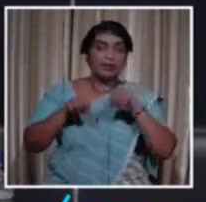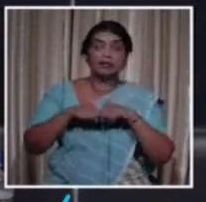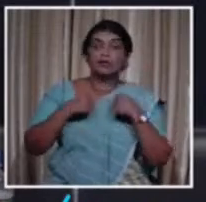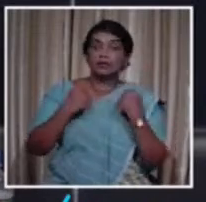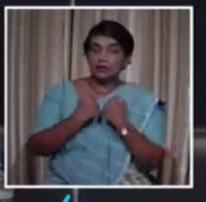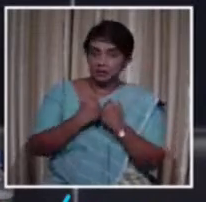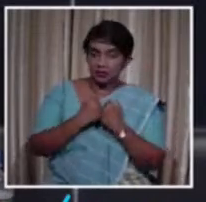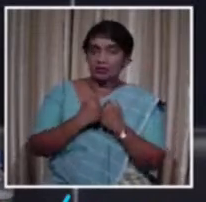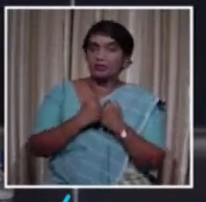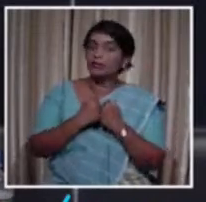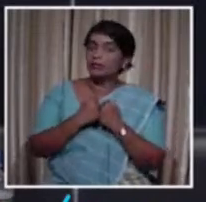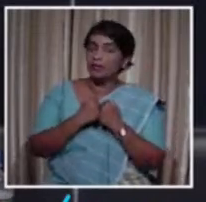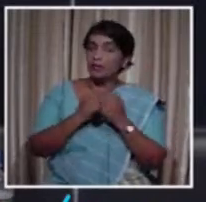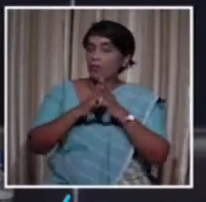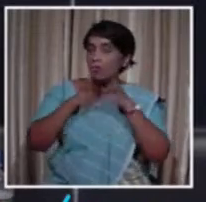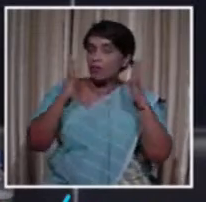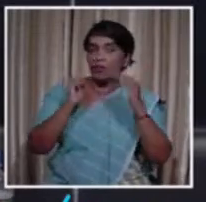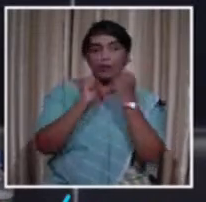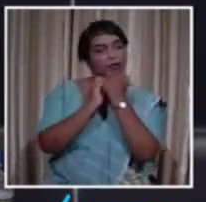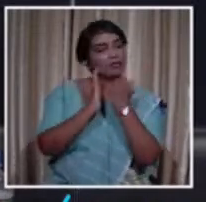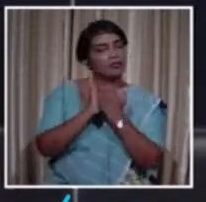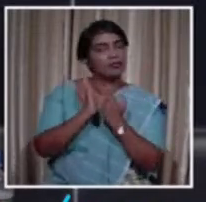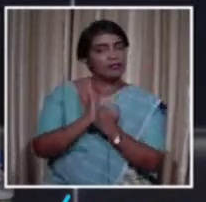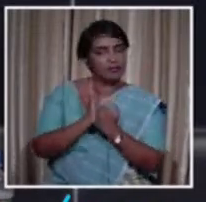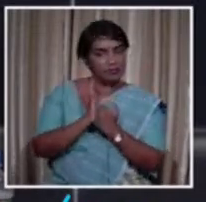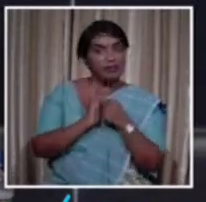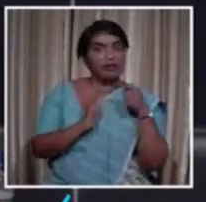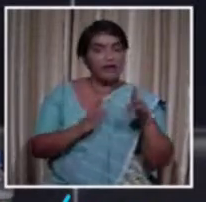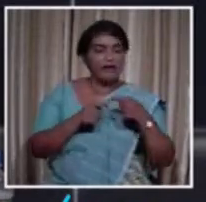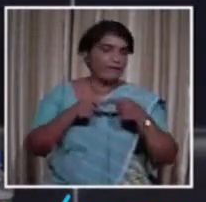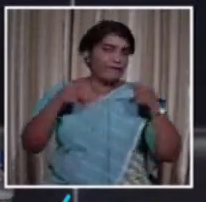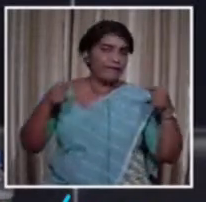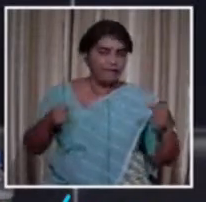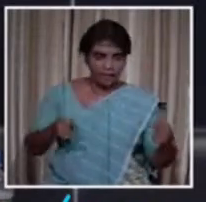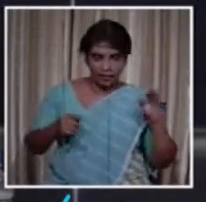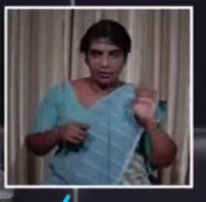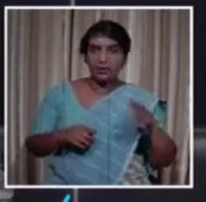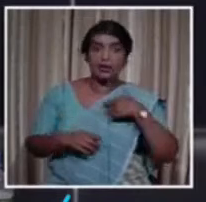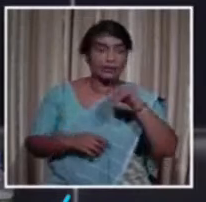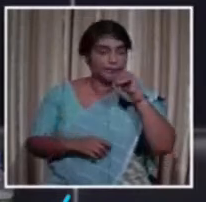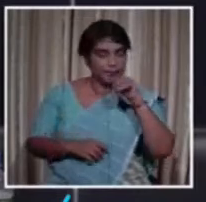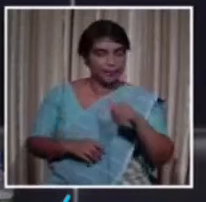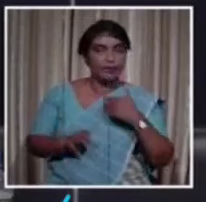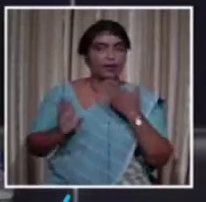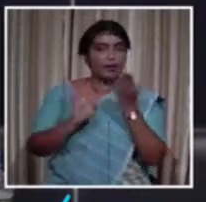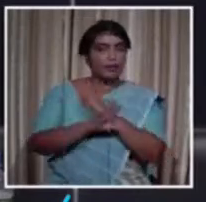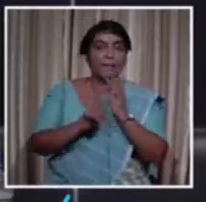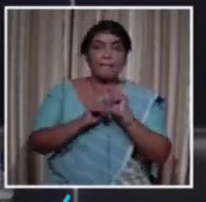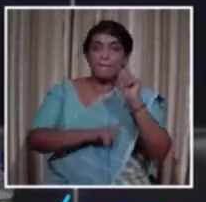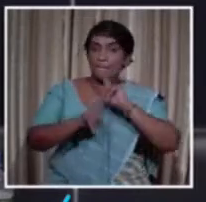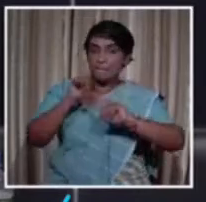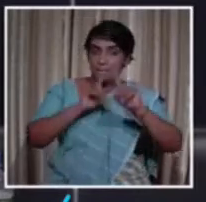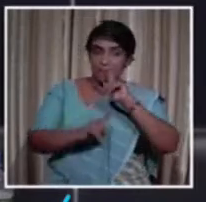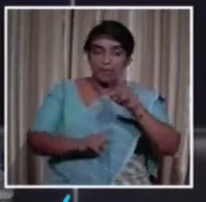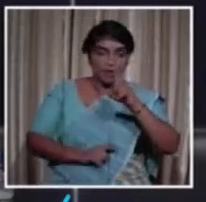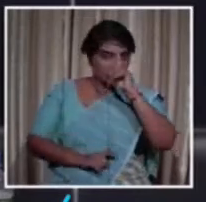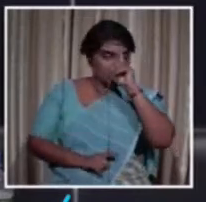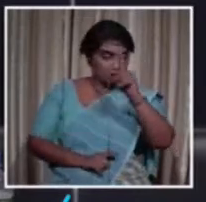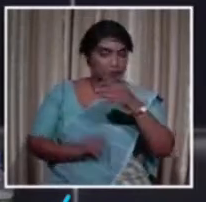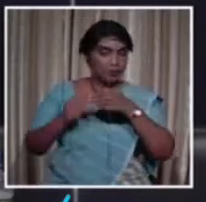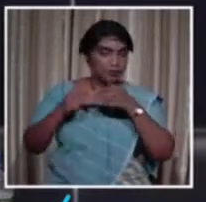සන්ධානයත් විශාල වැඩසටහනක් ගෙන එනවා මේකට විරුද්ධව ඇත්ත වශයෙන්ම ගිය පාර්ලිමේන්තු සතියේදී